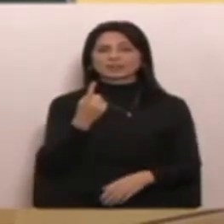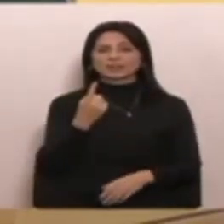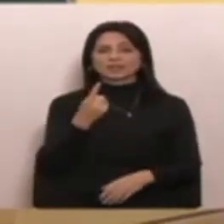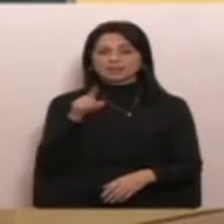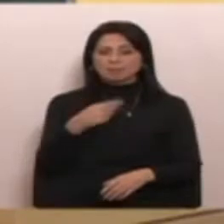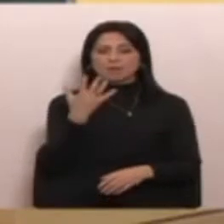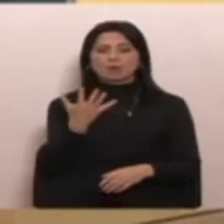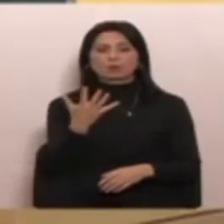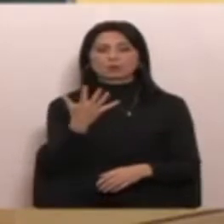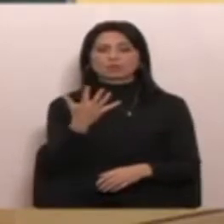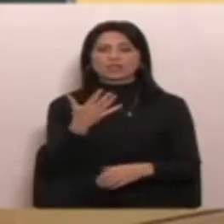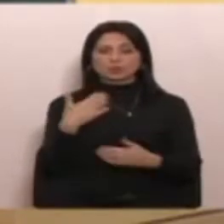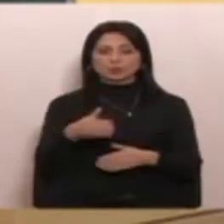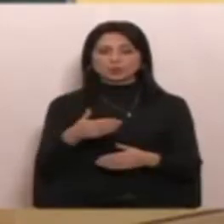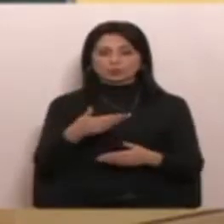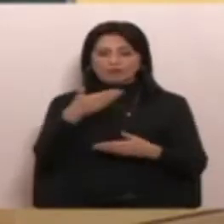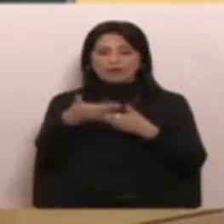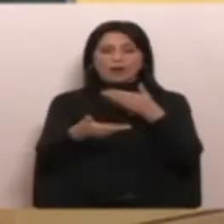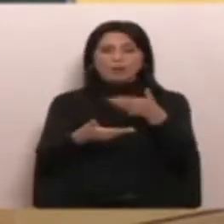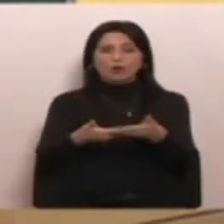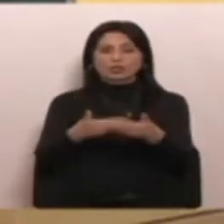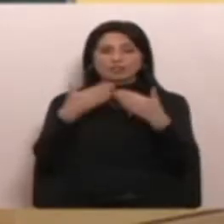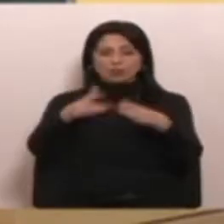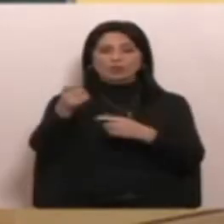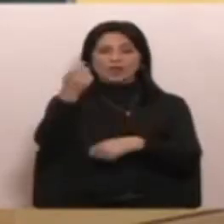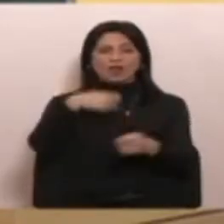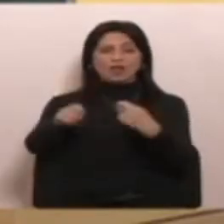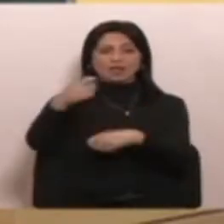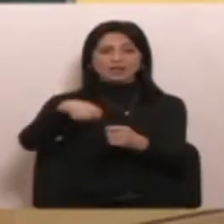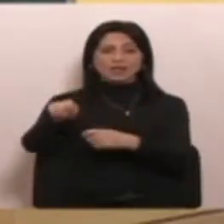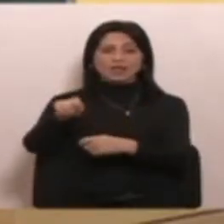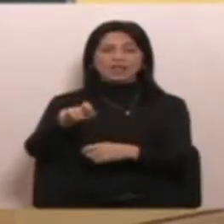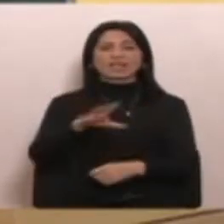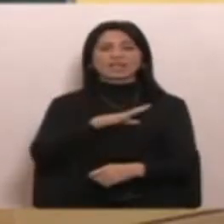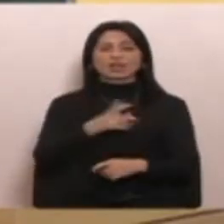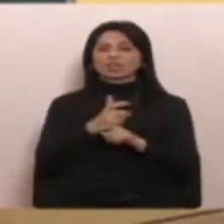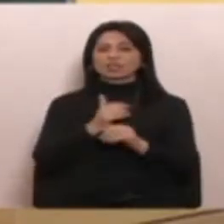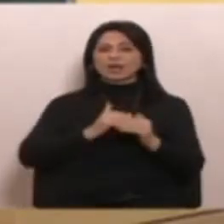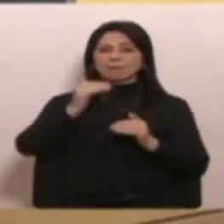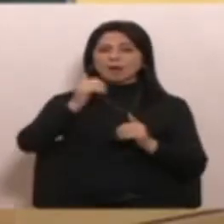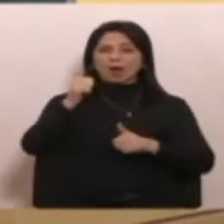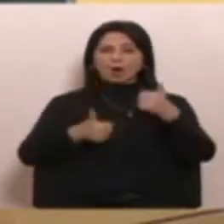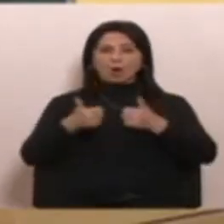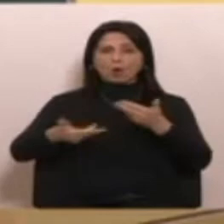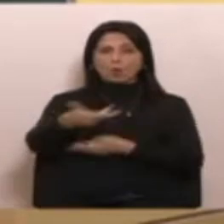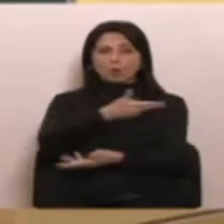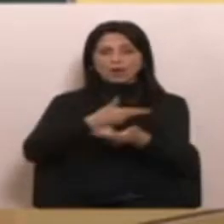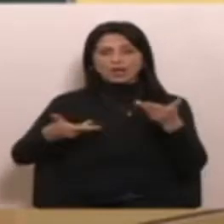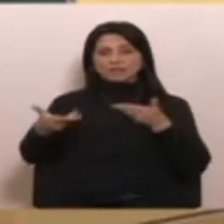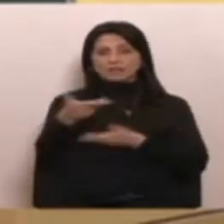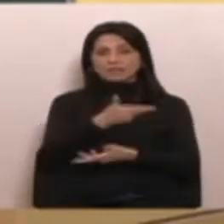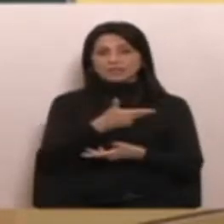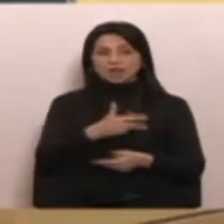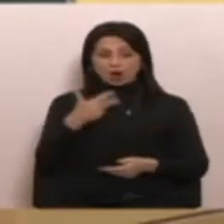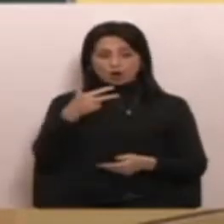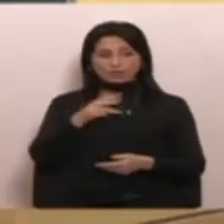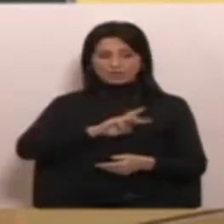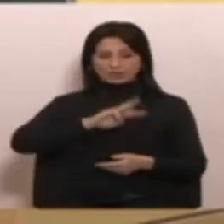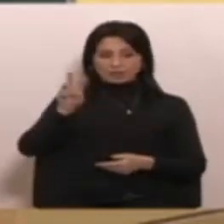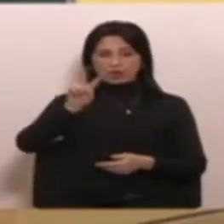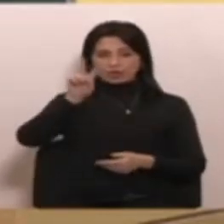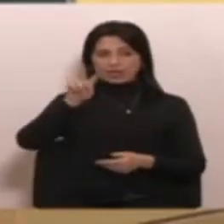მეხუთედი გამოტანილი ობიექტების უკვე გაიყიდა. იყო ძალიან მაღალი კონკურენცია და 30 მილიონი